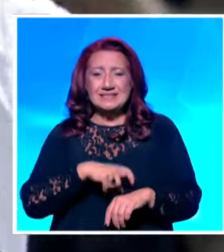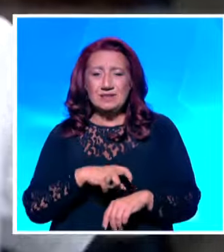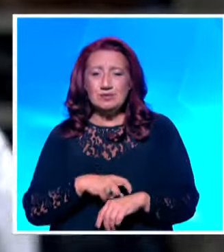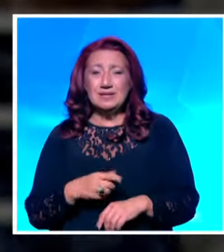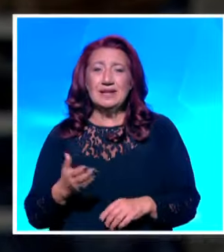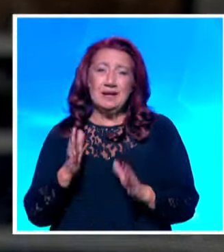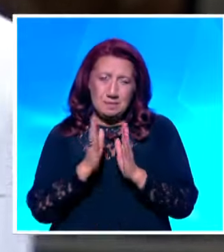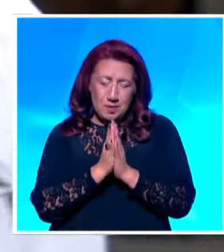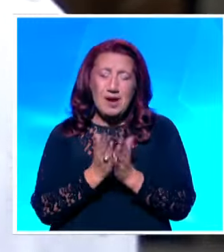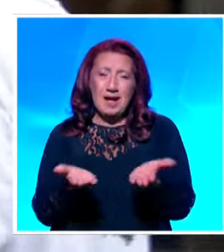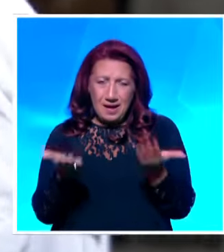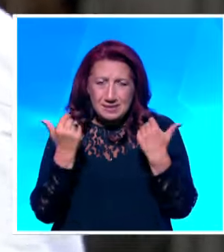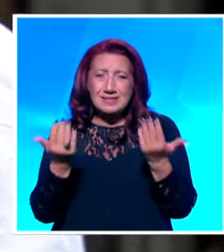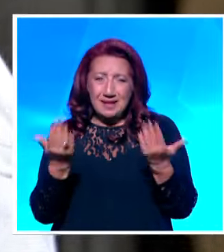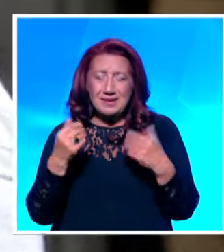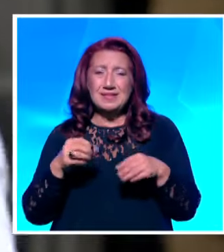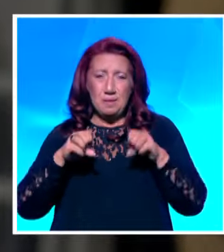те! Айбо! Хайде, хайде!